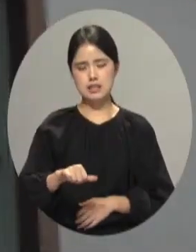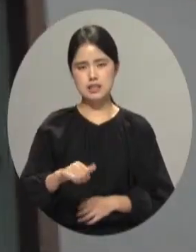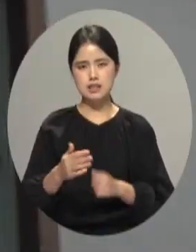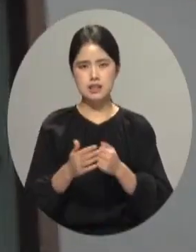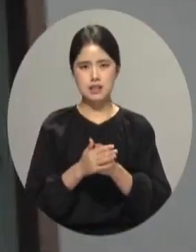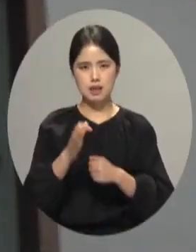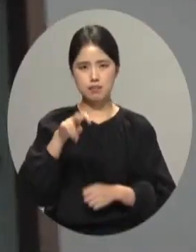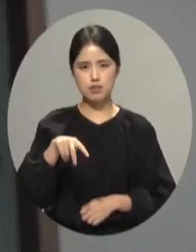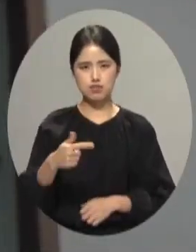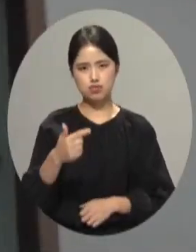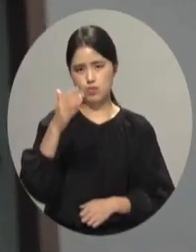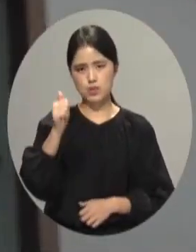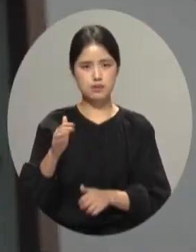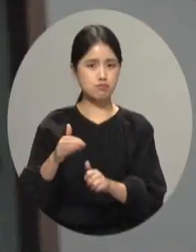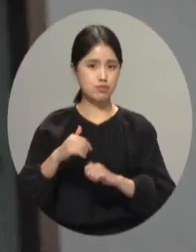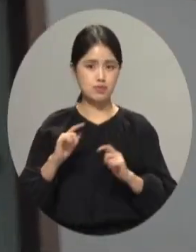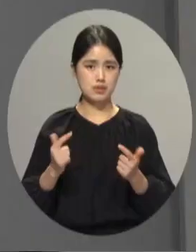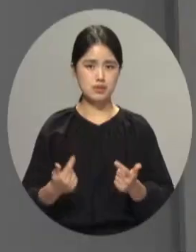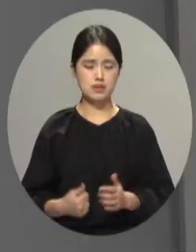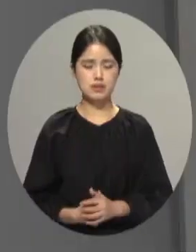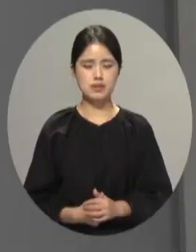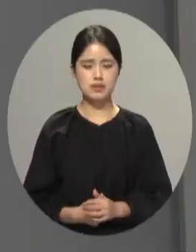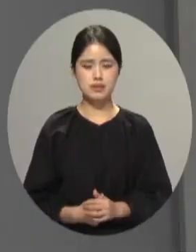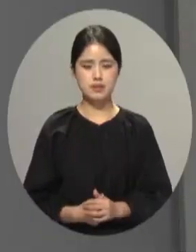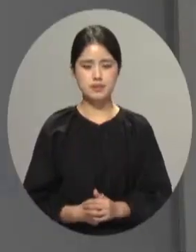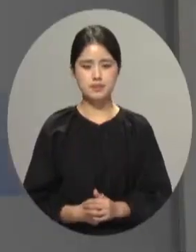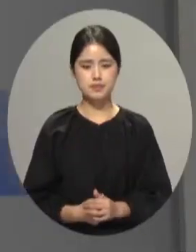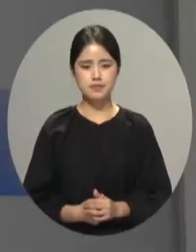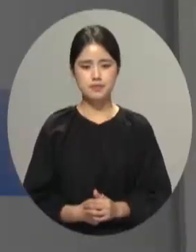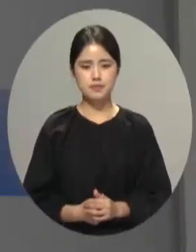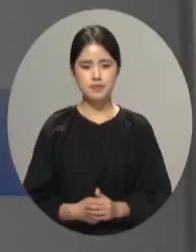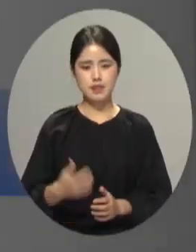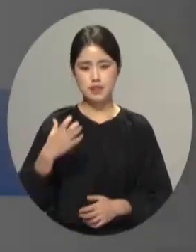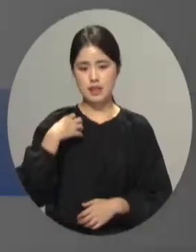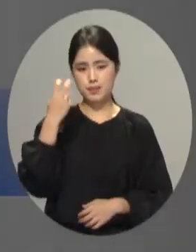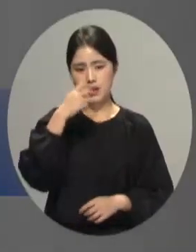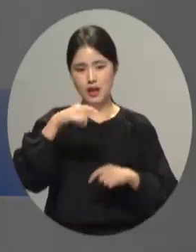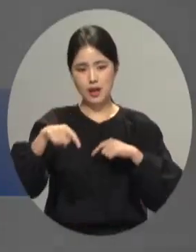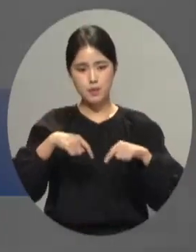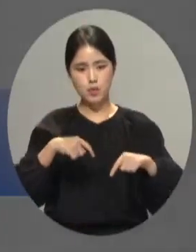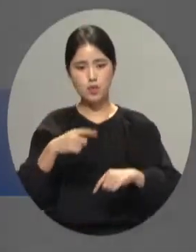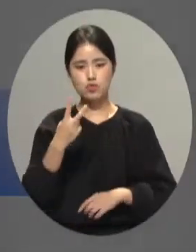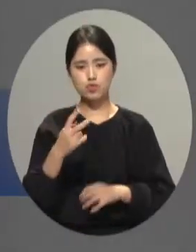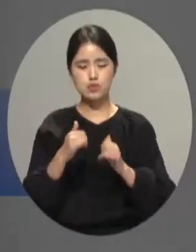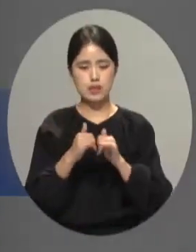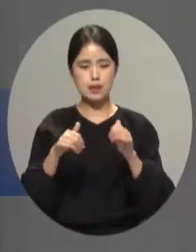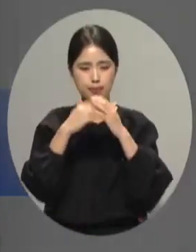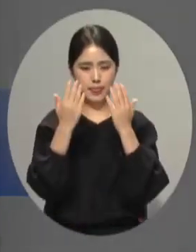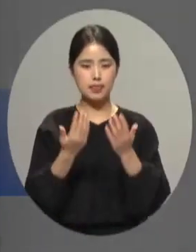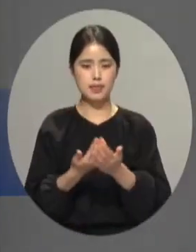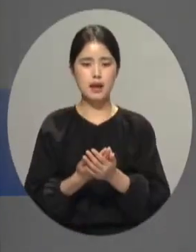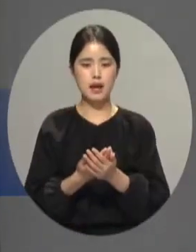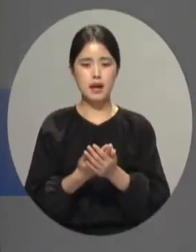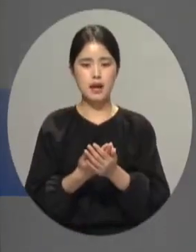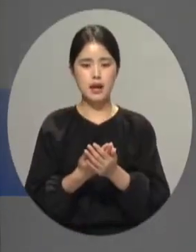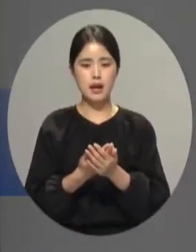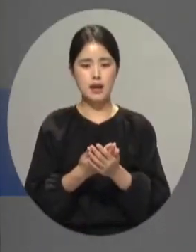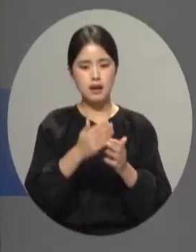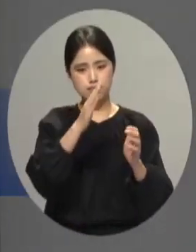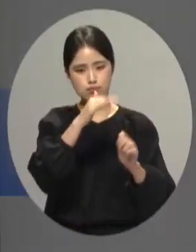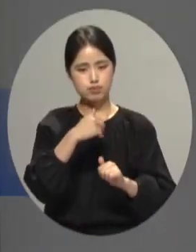윤 회장은 기소하지 않았습니다. 담당 감독관이 두 사람을 다 염두에 두고 이제 수사를